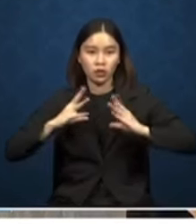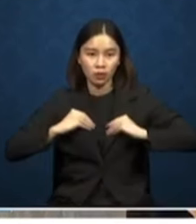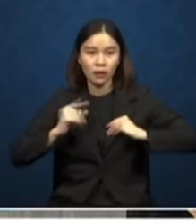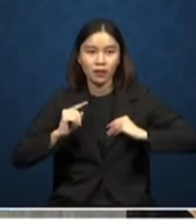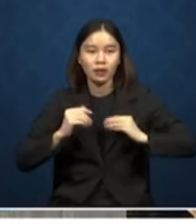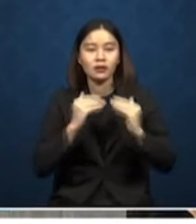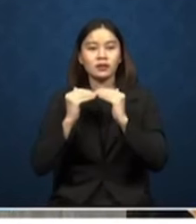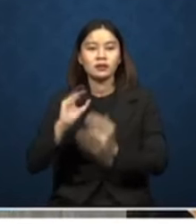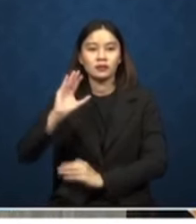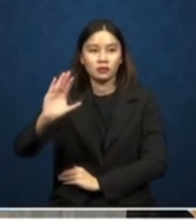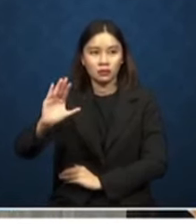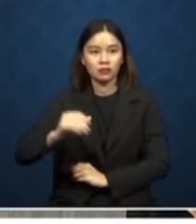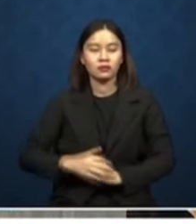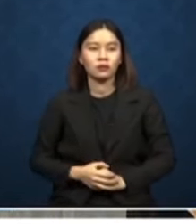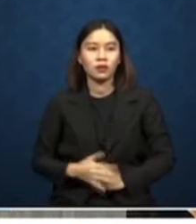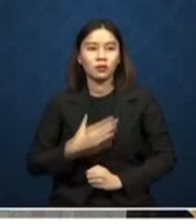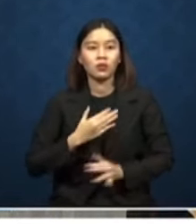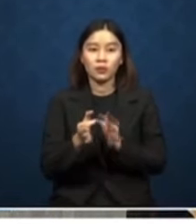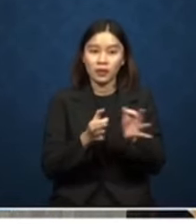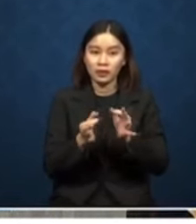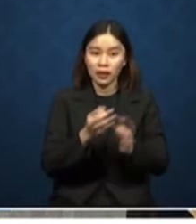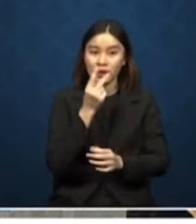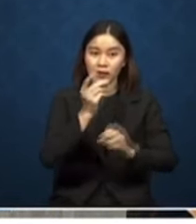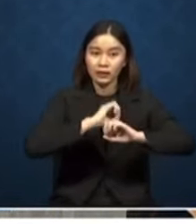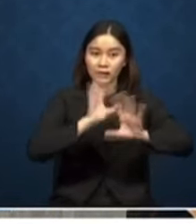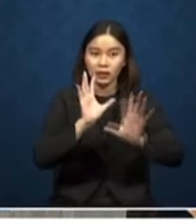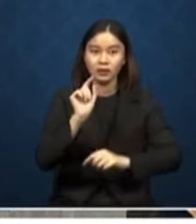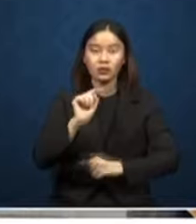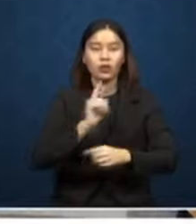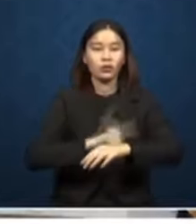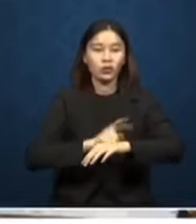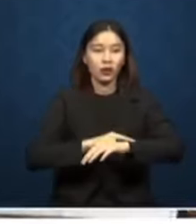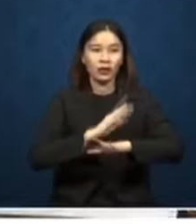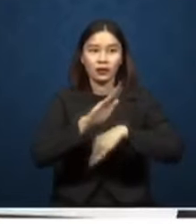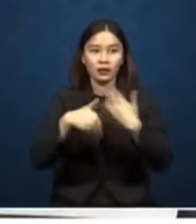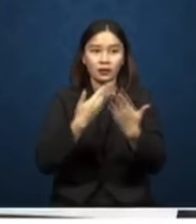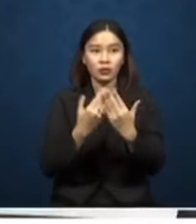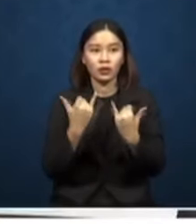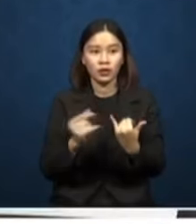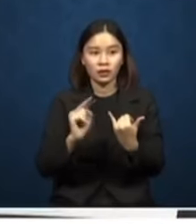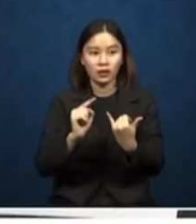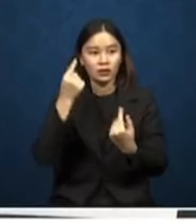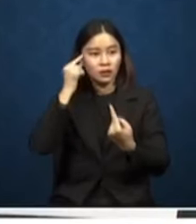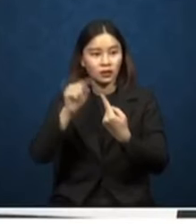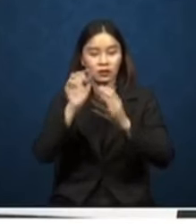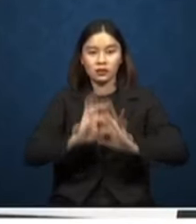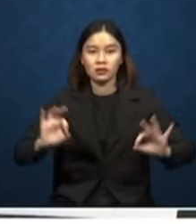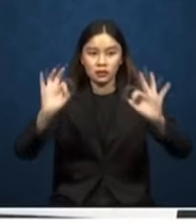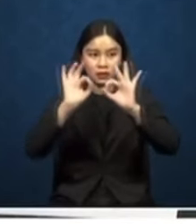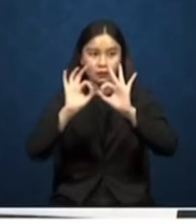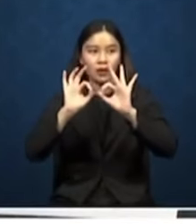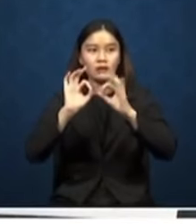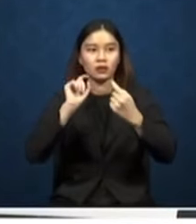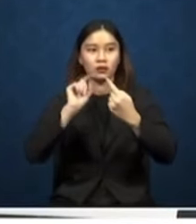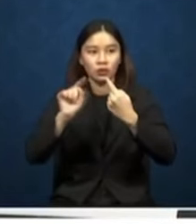เป็นสิทธิ์ของท่านแต่ผมกำลังชี้ให้เห็นว่าท่านใช้เวลาเหล่านี้ไม่ให้ความสำคัญกับ